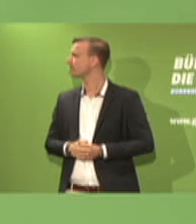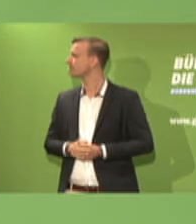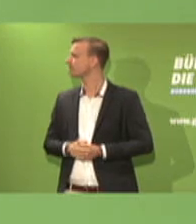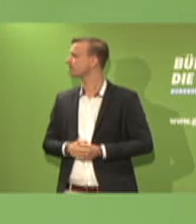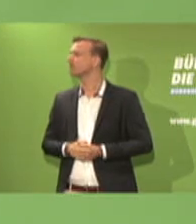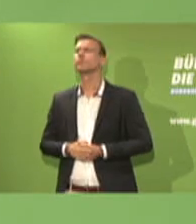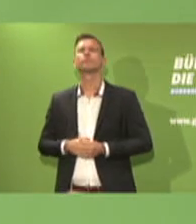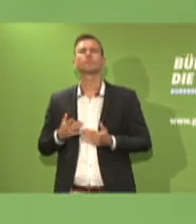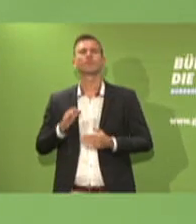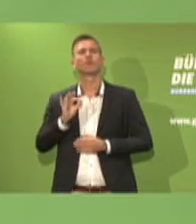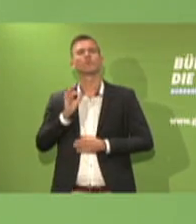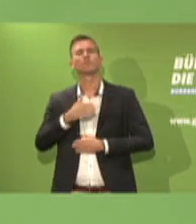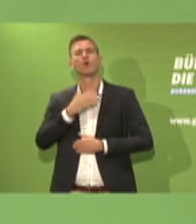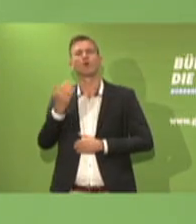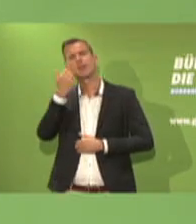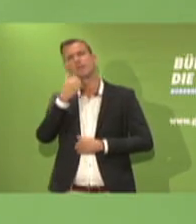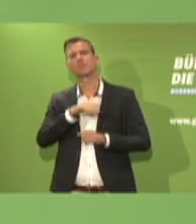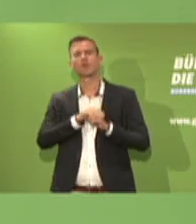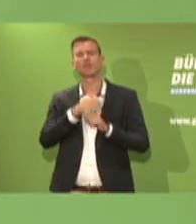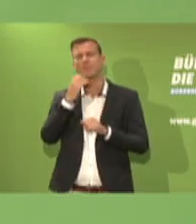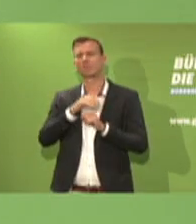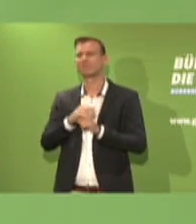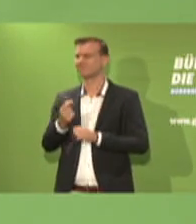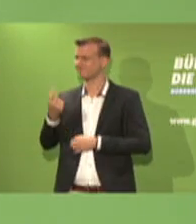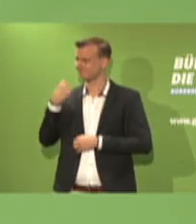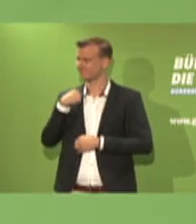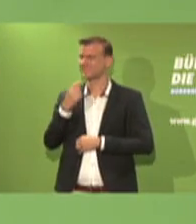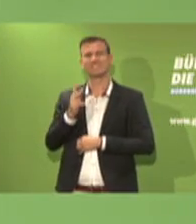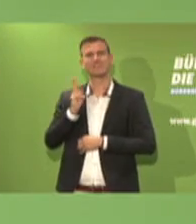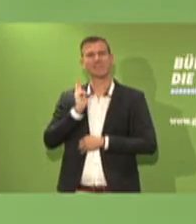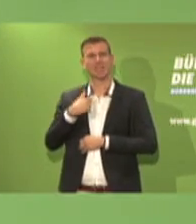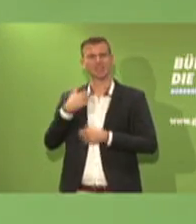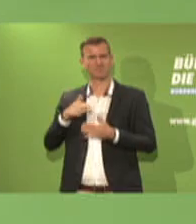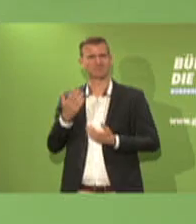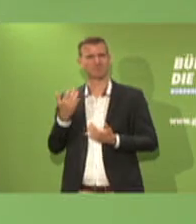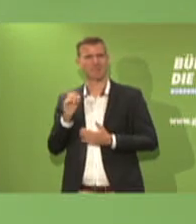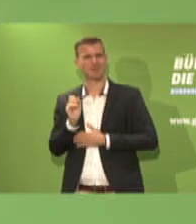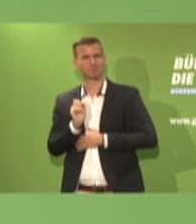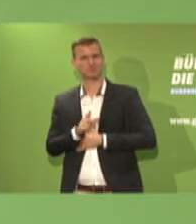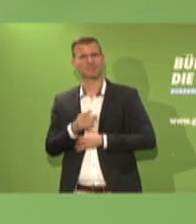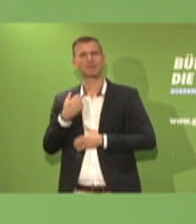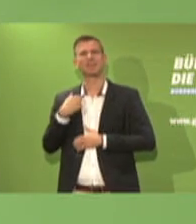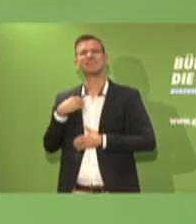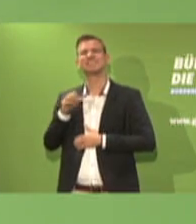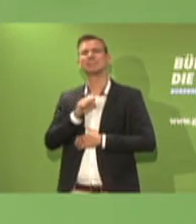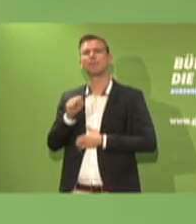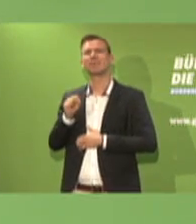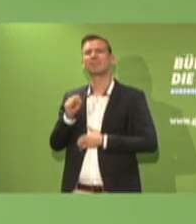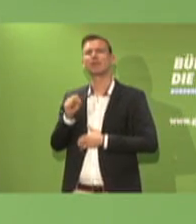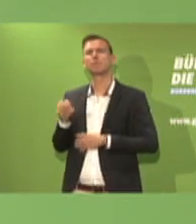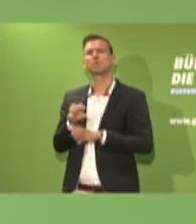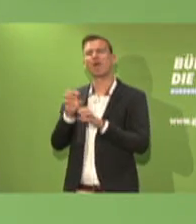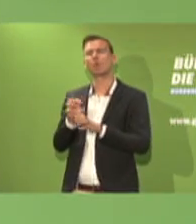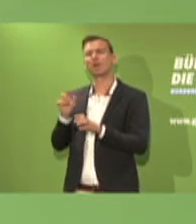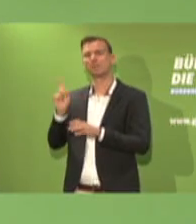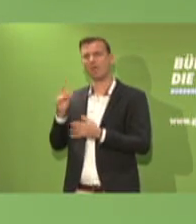Guten Morgen, liebe Freundinnen und Freunde. Bei meiner letzten Bewerbung vor 2 Jahren. Damals hat Sabine Brauer sich auch beworben und hat in